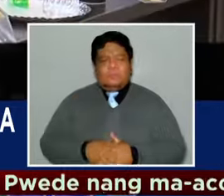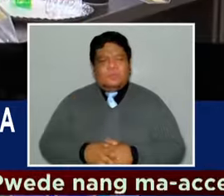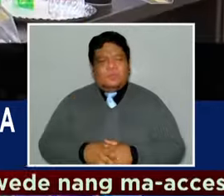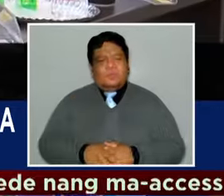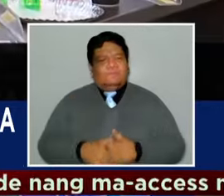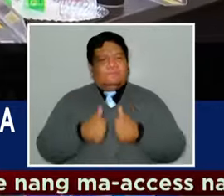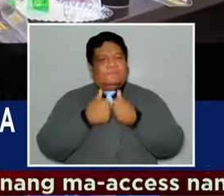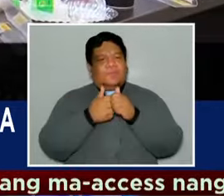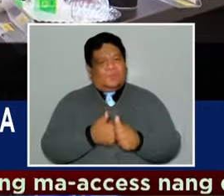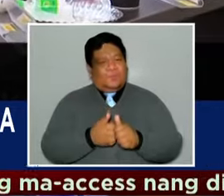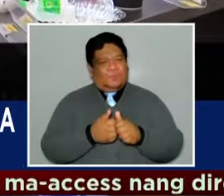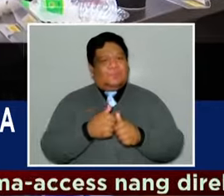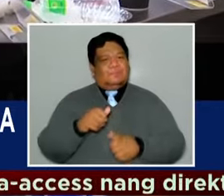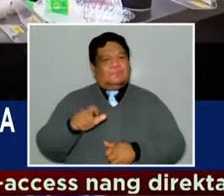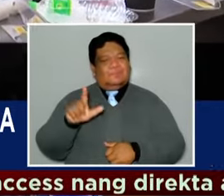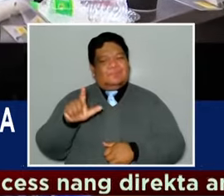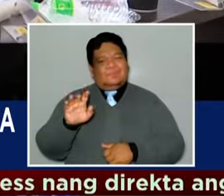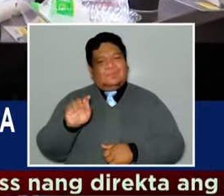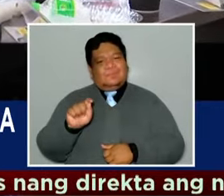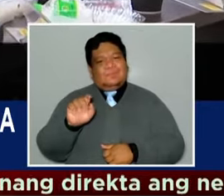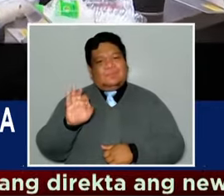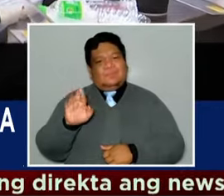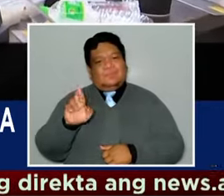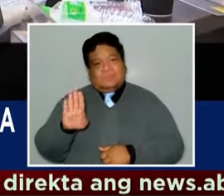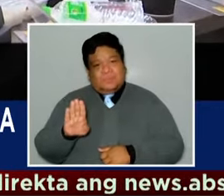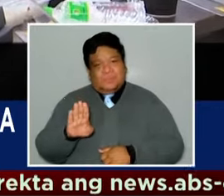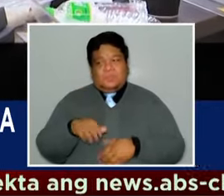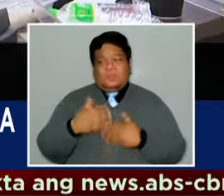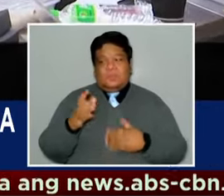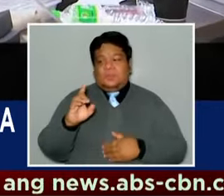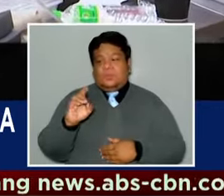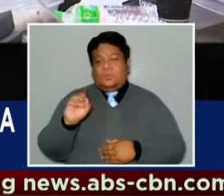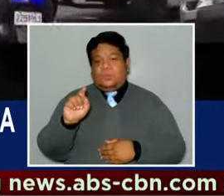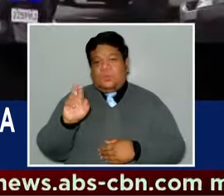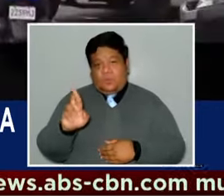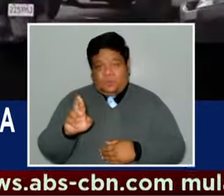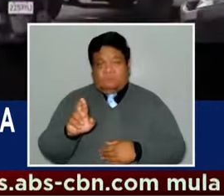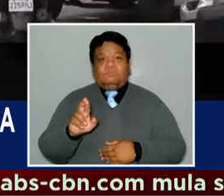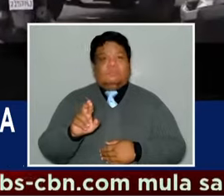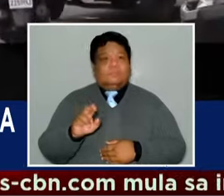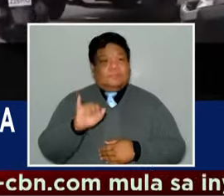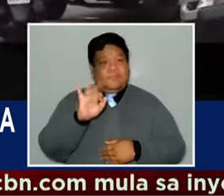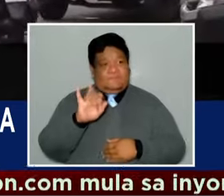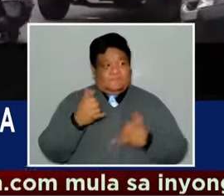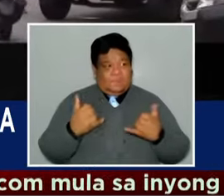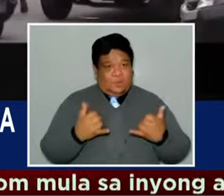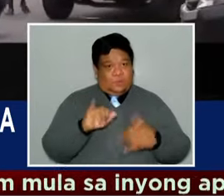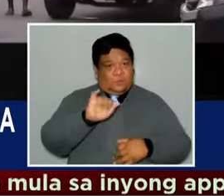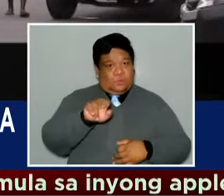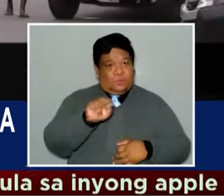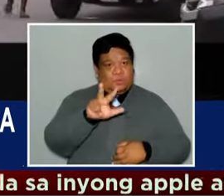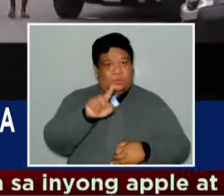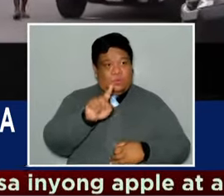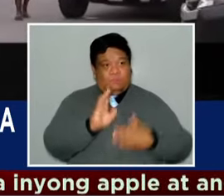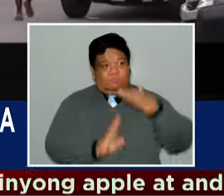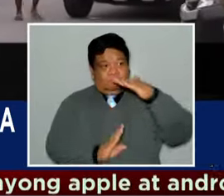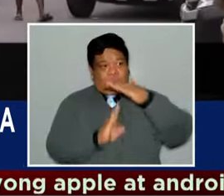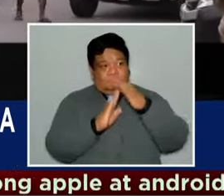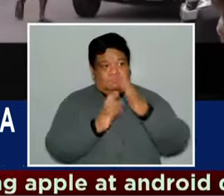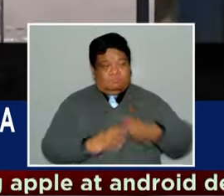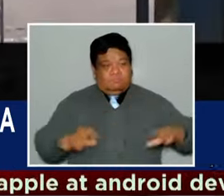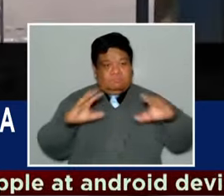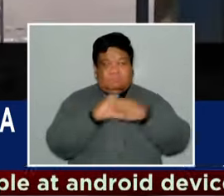January 31, lahat po yung hindi sumanib sa konsolidasyon ng LTFRB ay hindi na